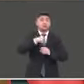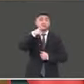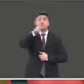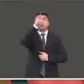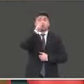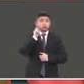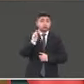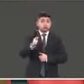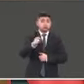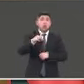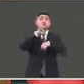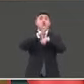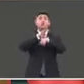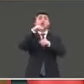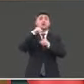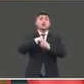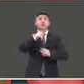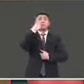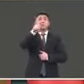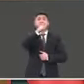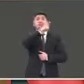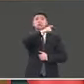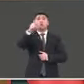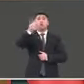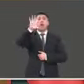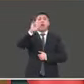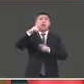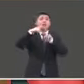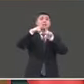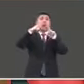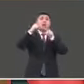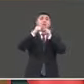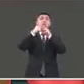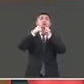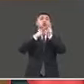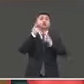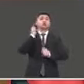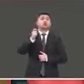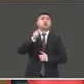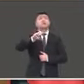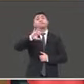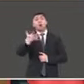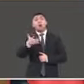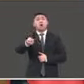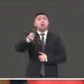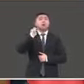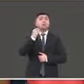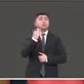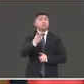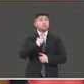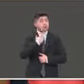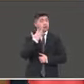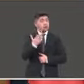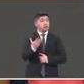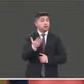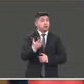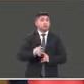1300 lira doktora için 1950 lira burs veya kredi veriyoruz